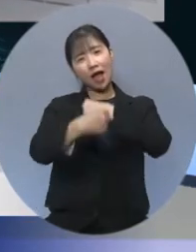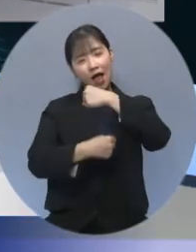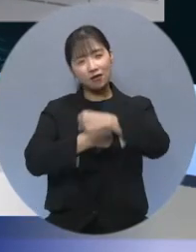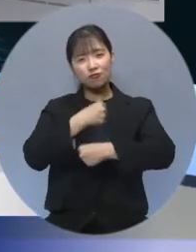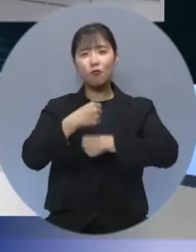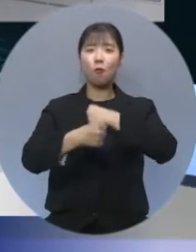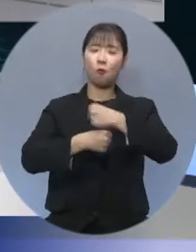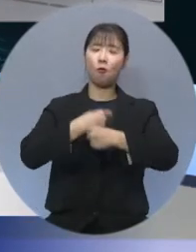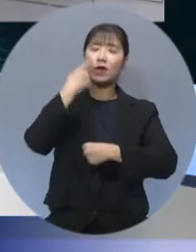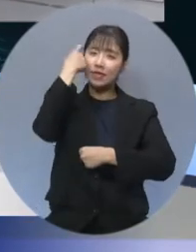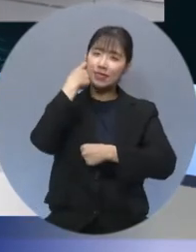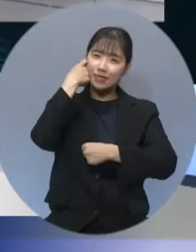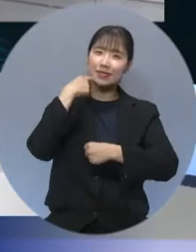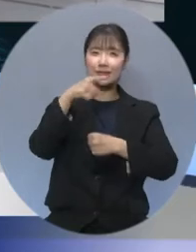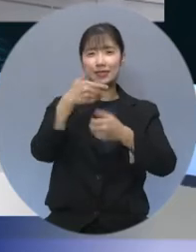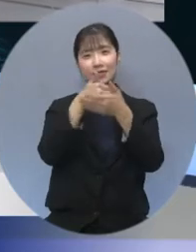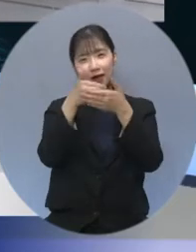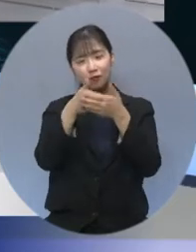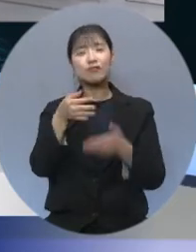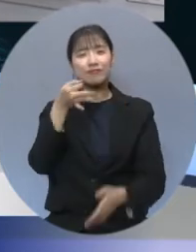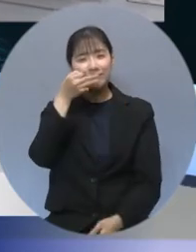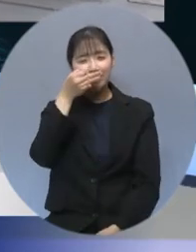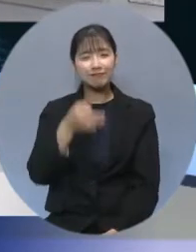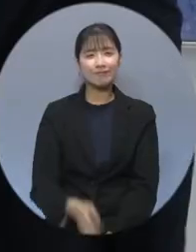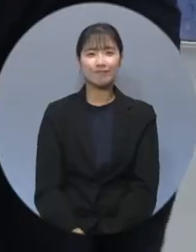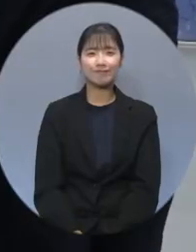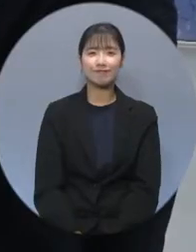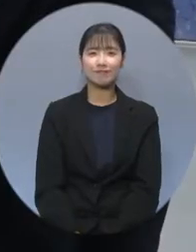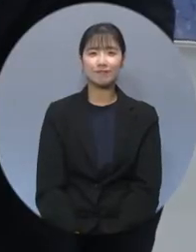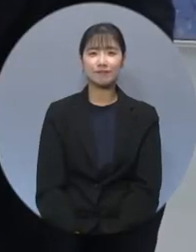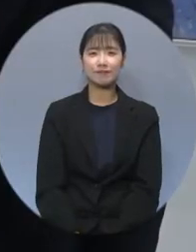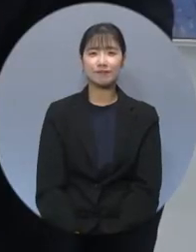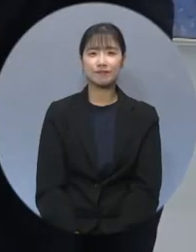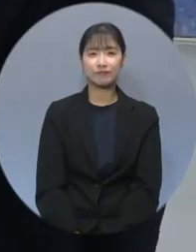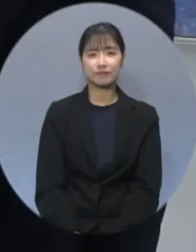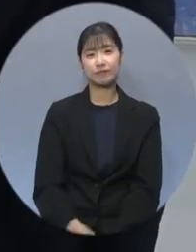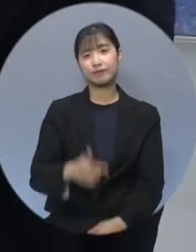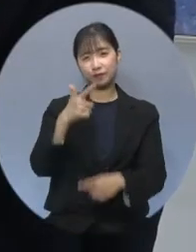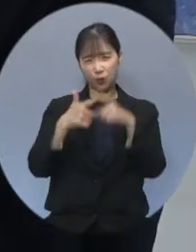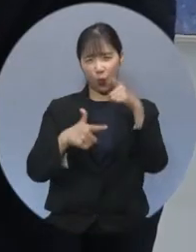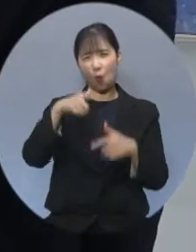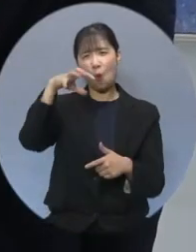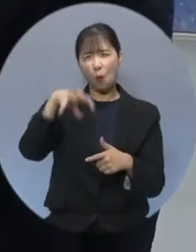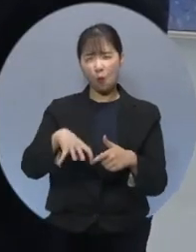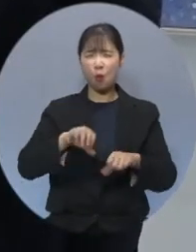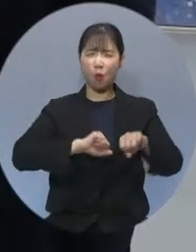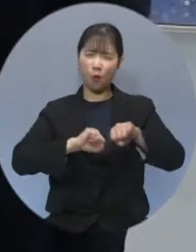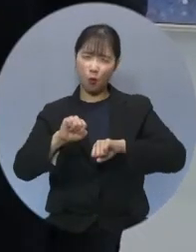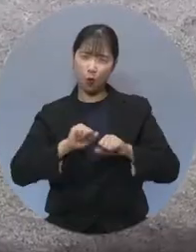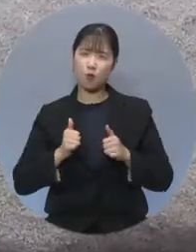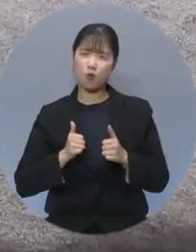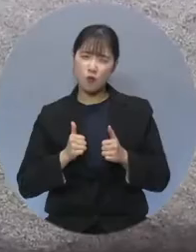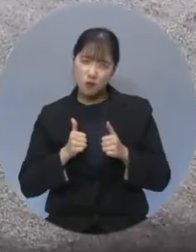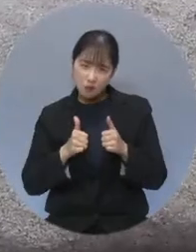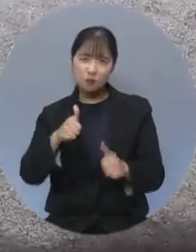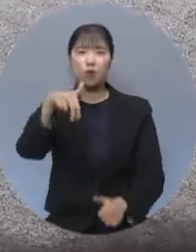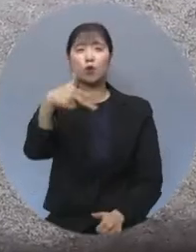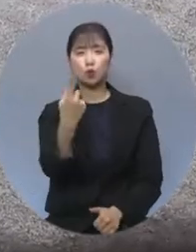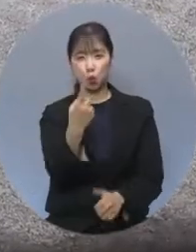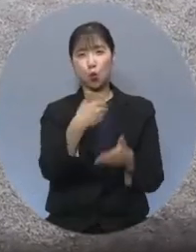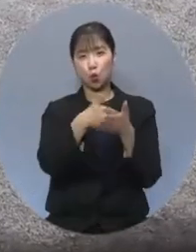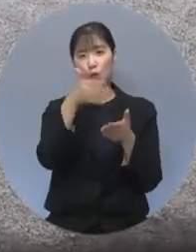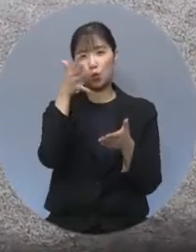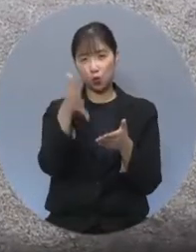그의 작품 세계를 이소영 기자가 전합니다. 목포에서 왕성하게 활동 중인 취산 조용백